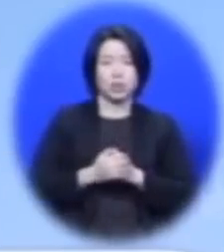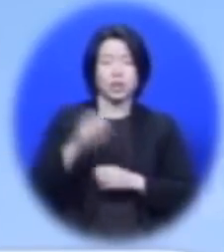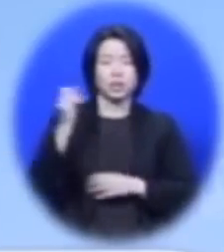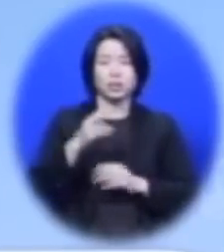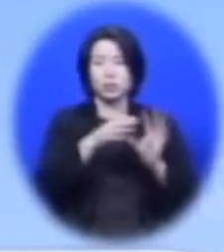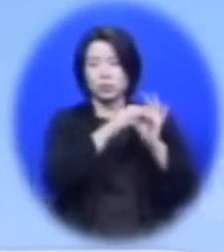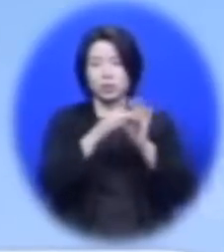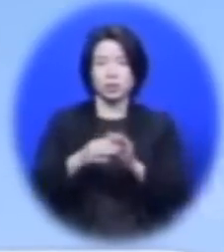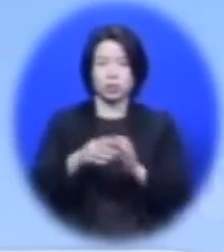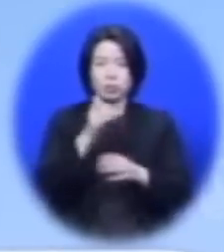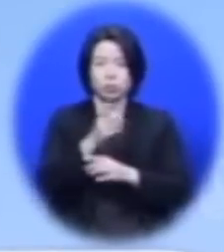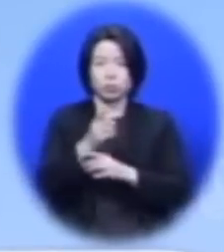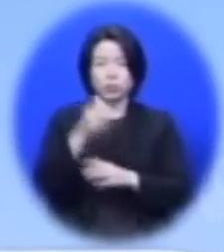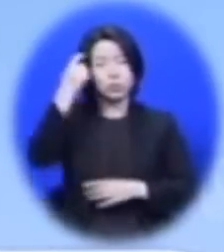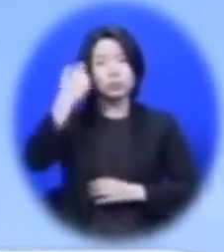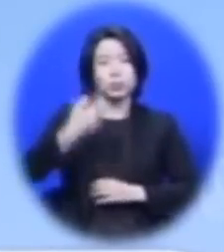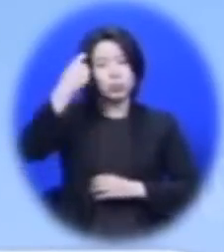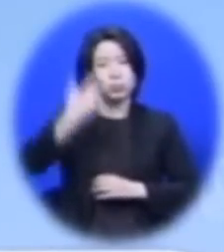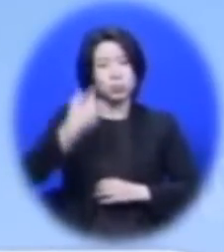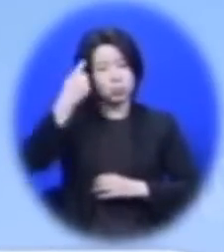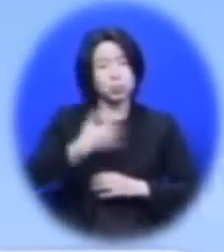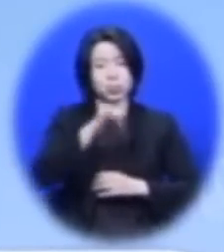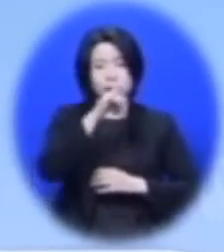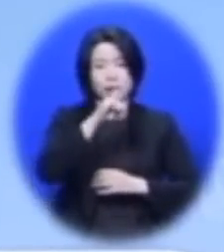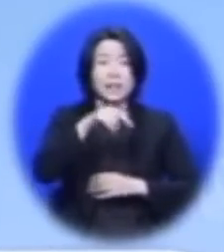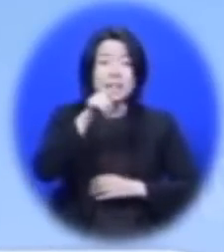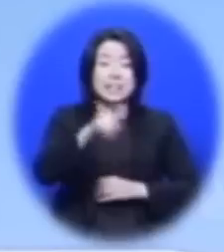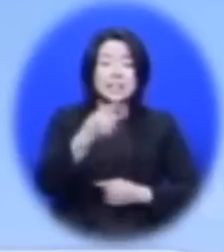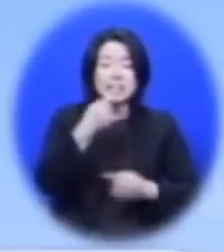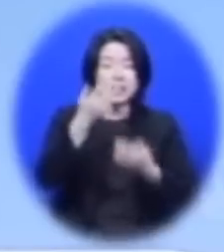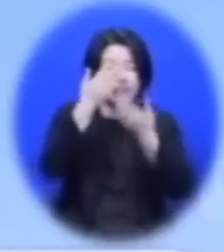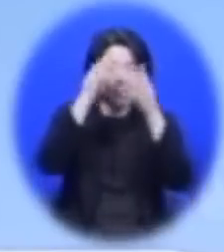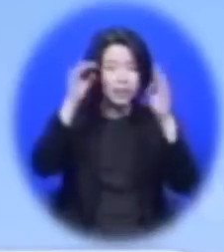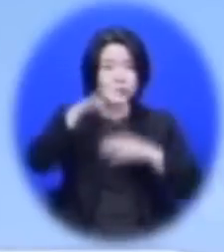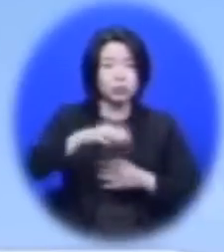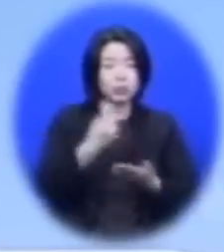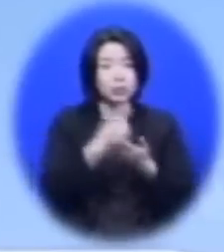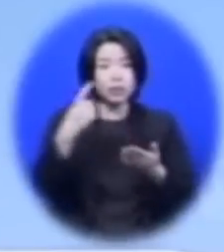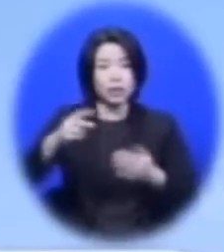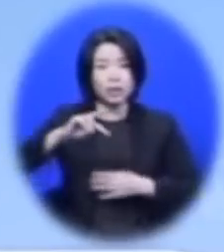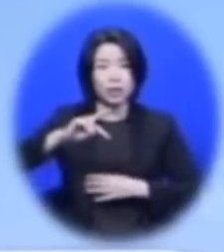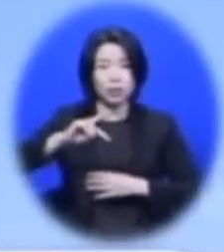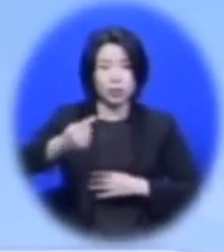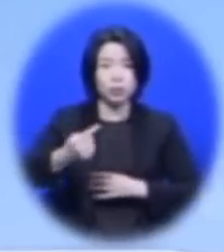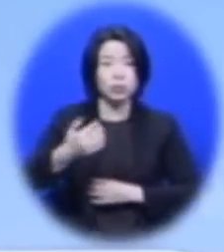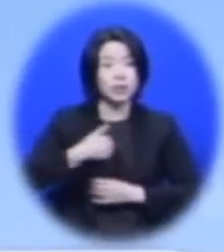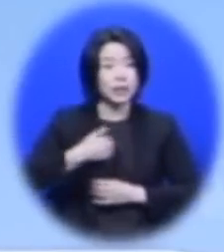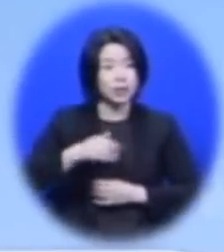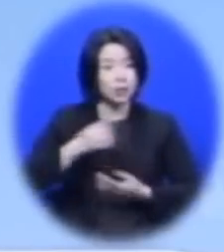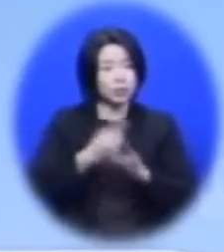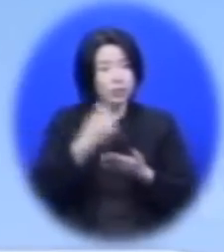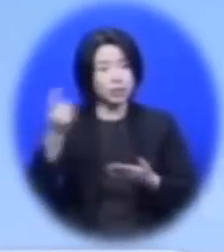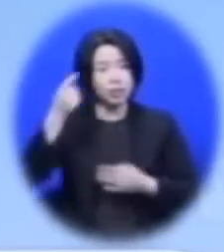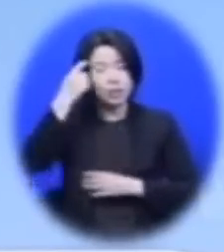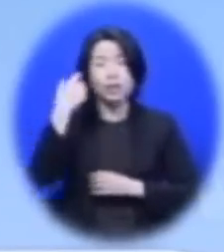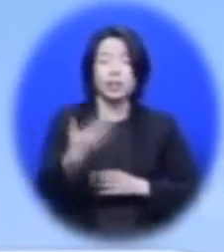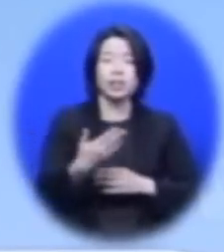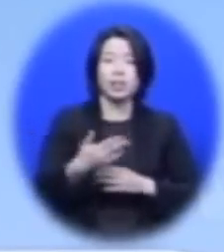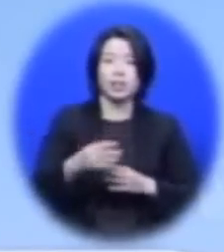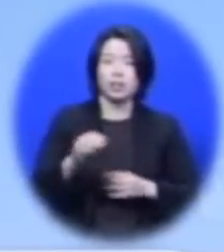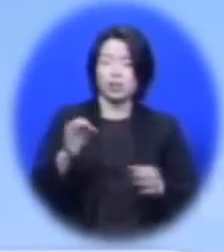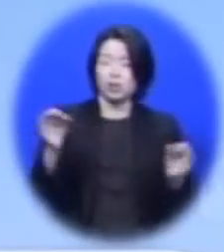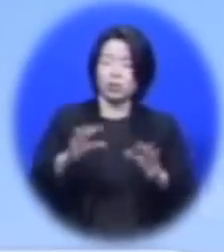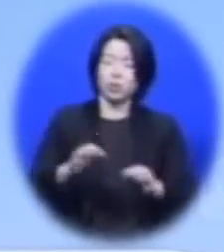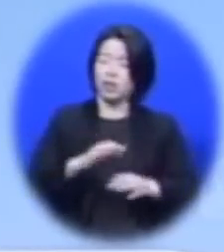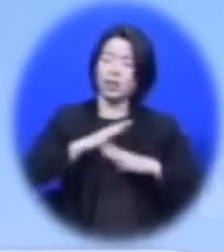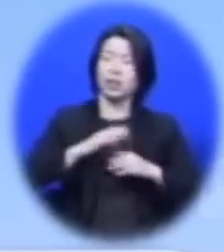계속 속사포처럼 물으셨다. 내가 인도를 떠난다 하여 나도 인도를 떠날 것 같으냐? 순간